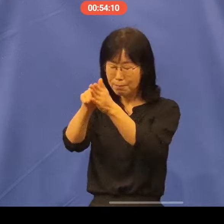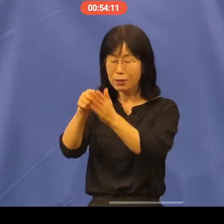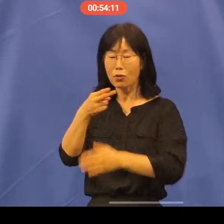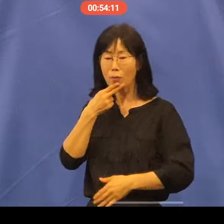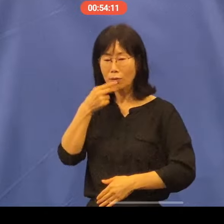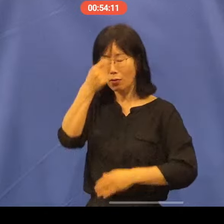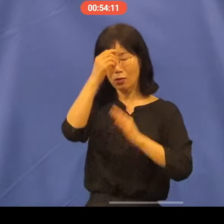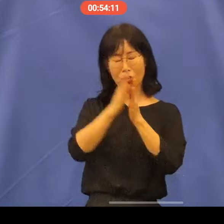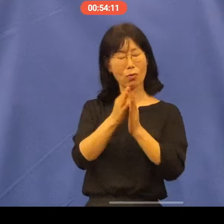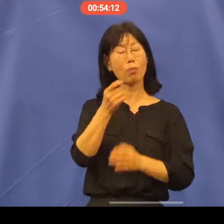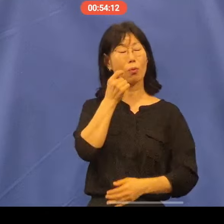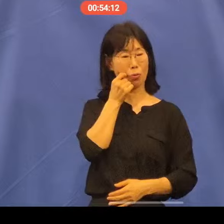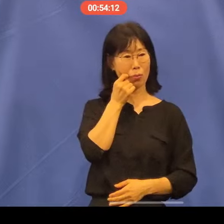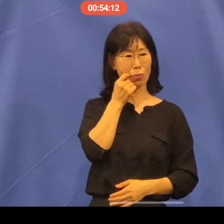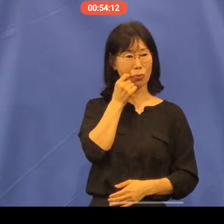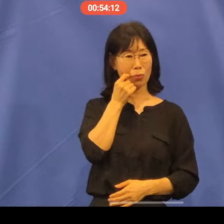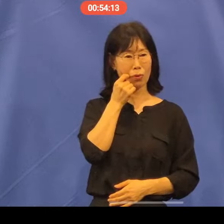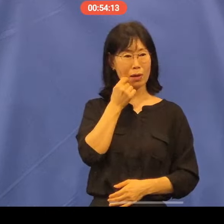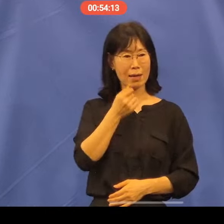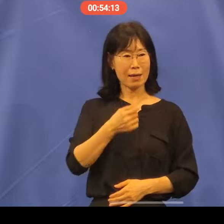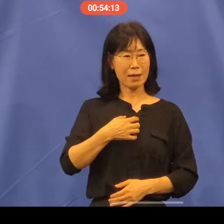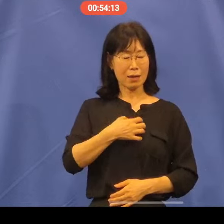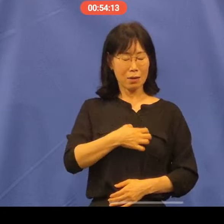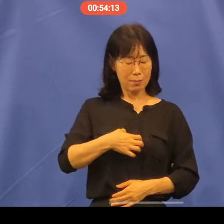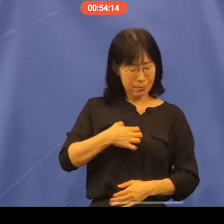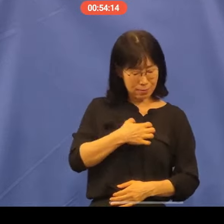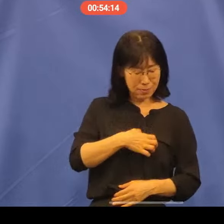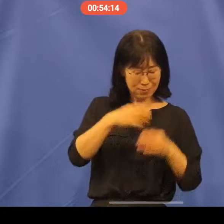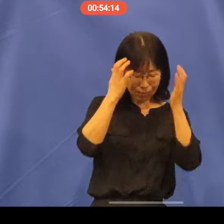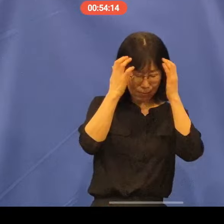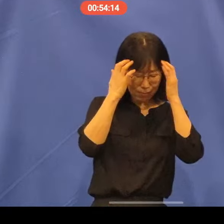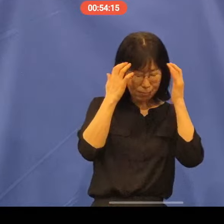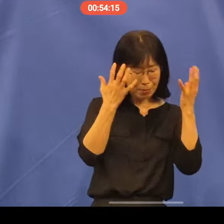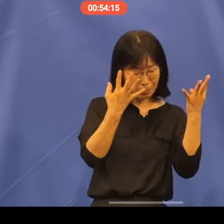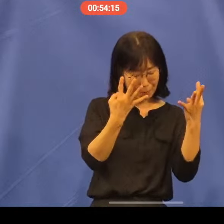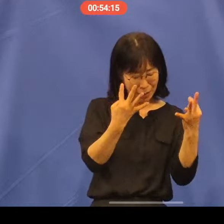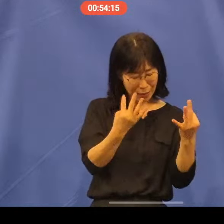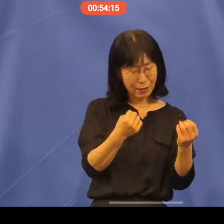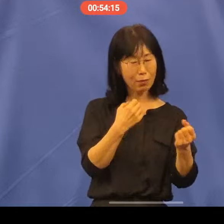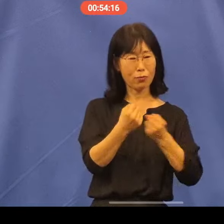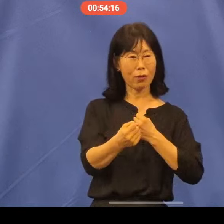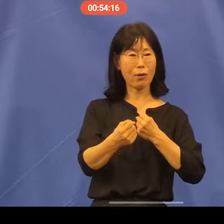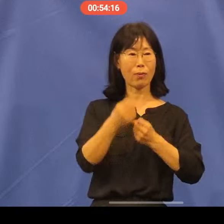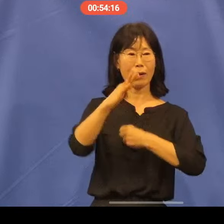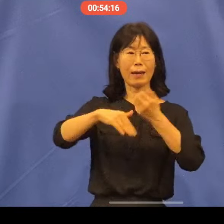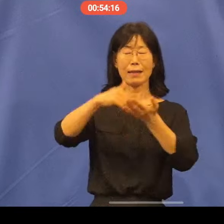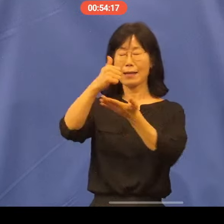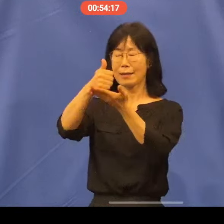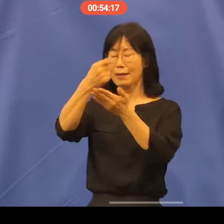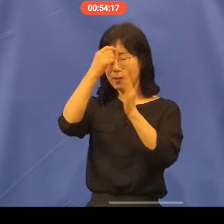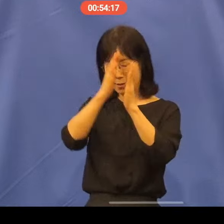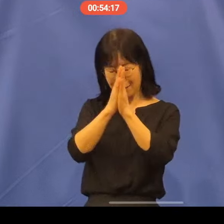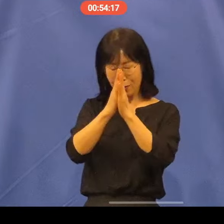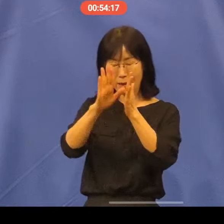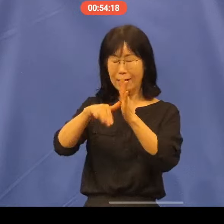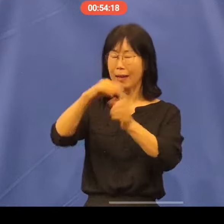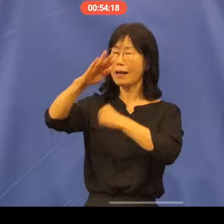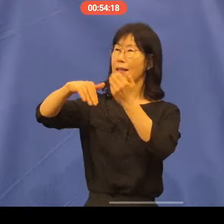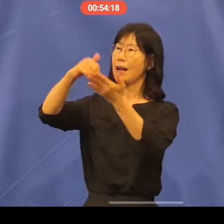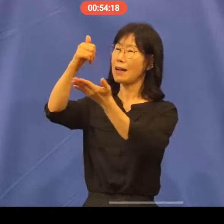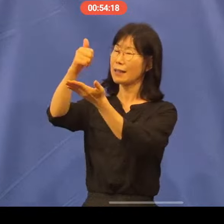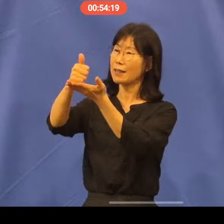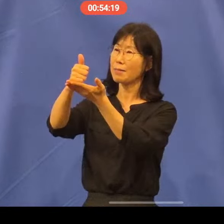상황이 어렵지만 하나님에 대한 신뢰를 포기하지 말라는 거죠. 하나님은 당신을 전심으로 찾고 구하는